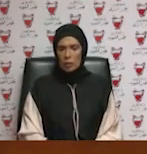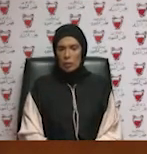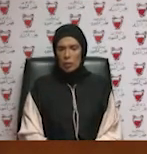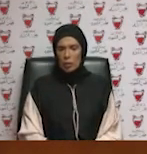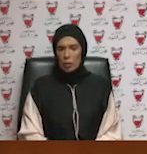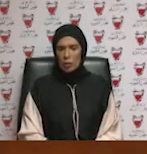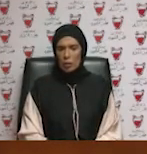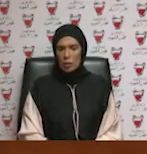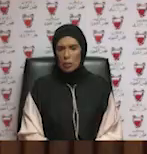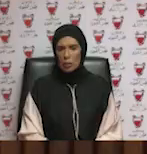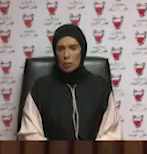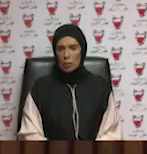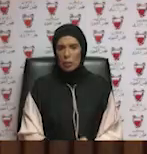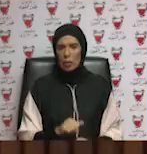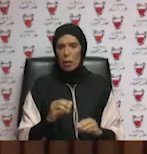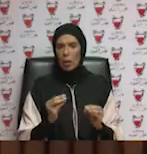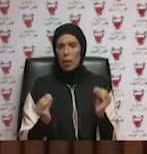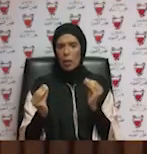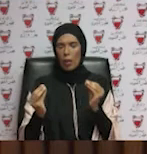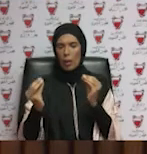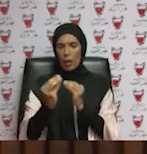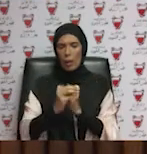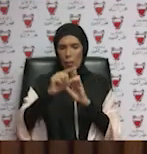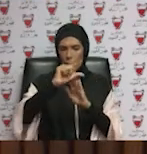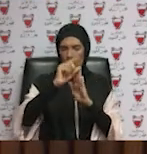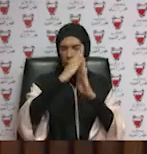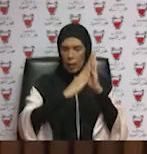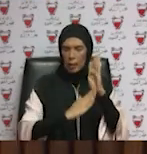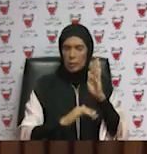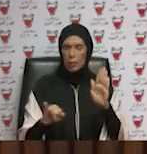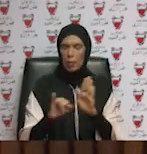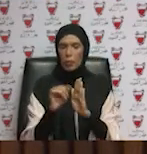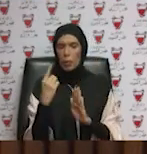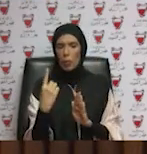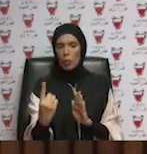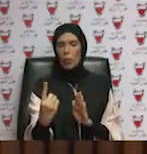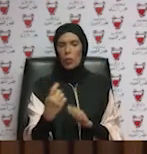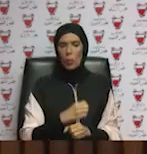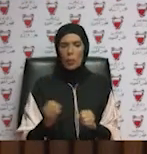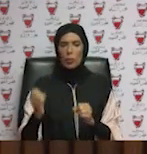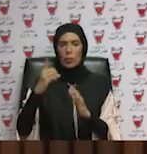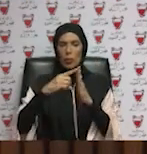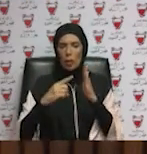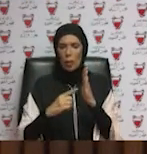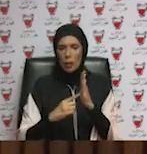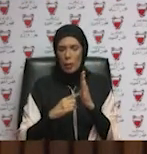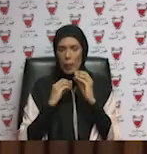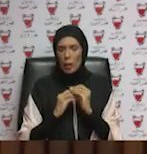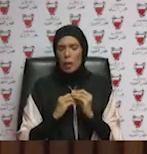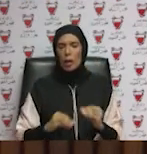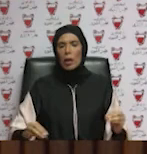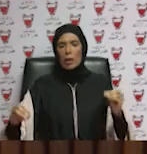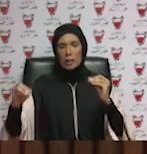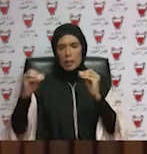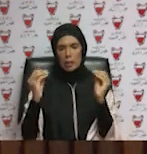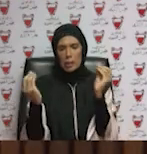إجراء من تعديلات على الدباجة وعلى نص المادة الأولى من مشروع القانون باستبدال المادة 7 من